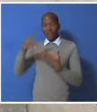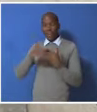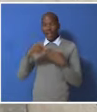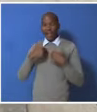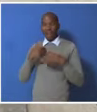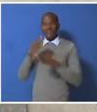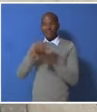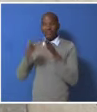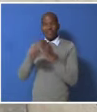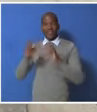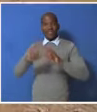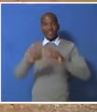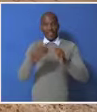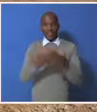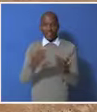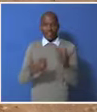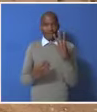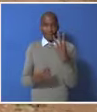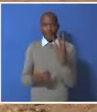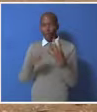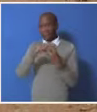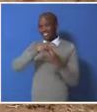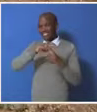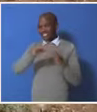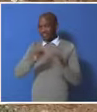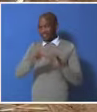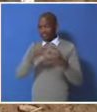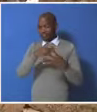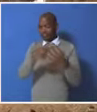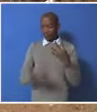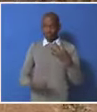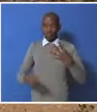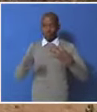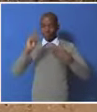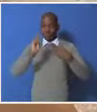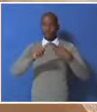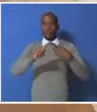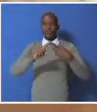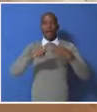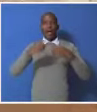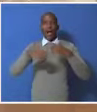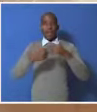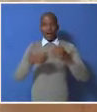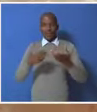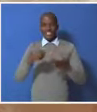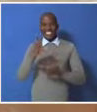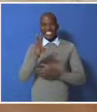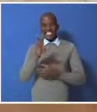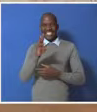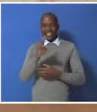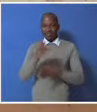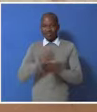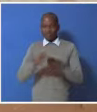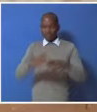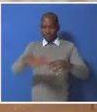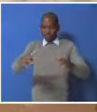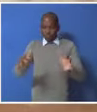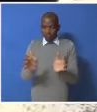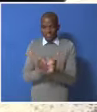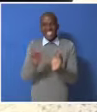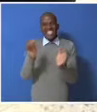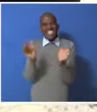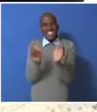le mehuta e le mene. Mohuta wa ntlha ke yo e leng gore ke yone ya 6 cubic ke yone e nnye